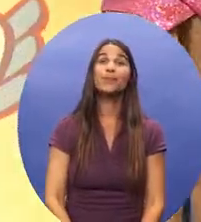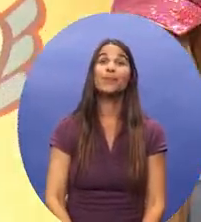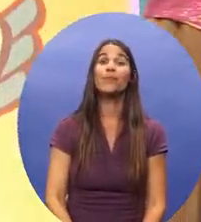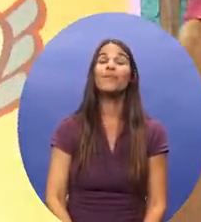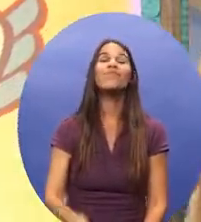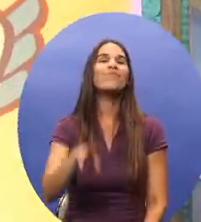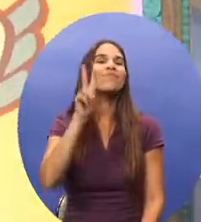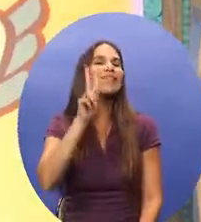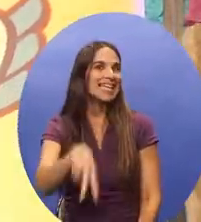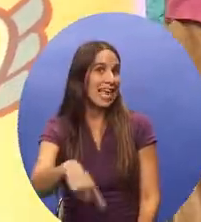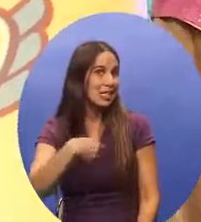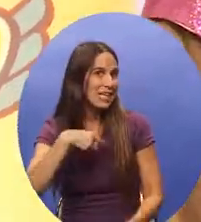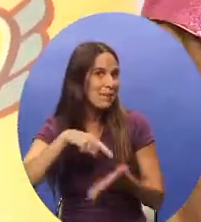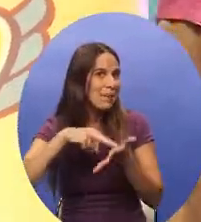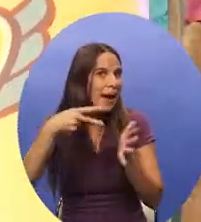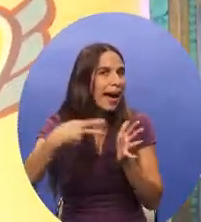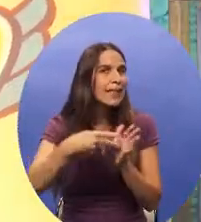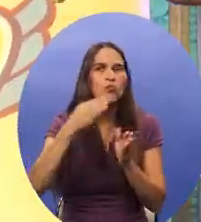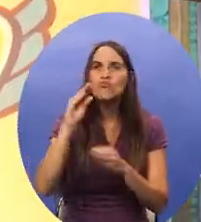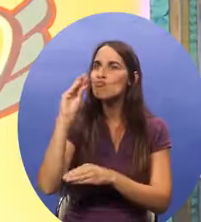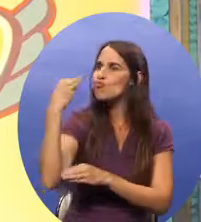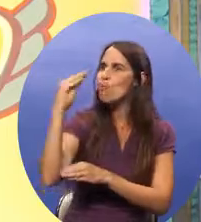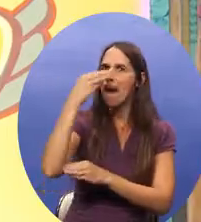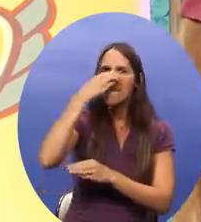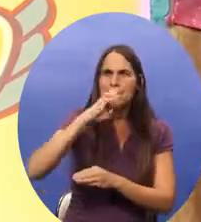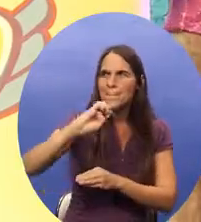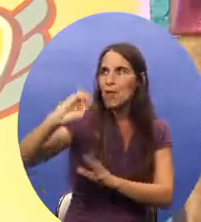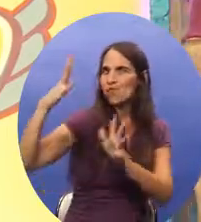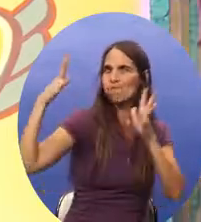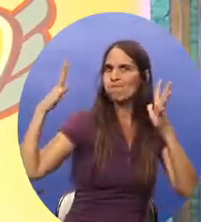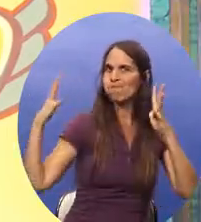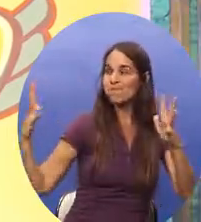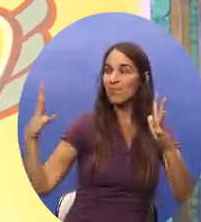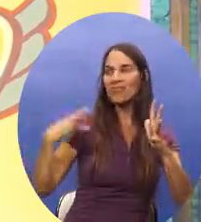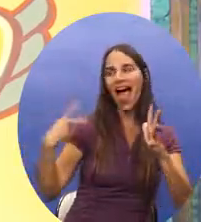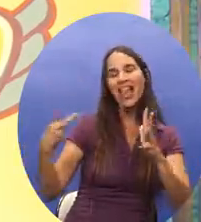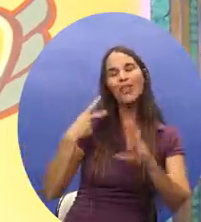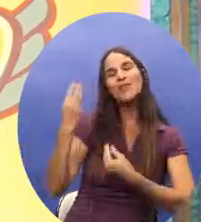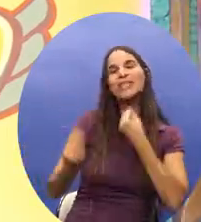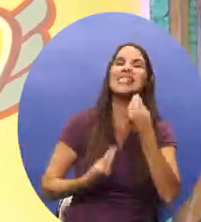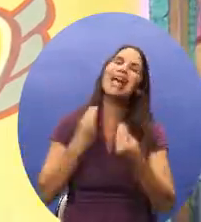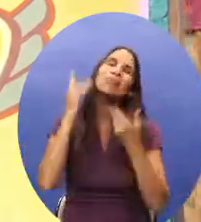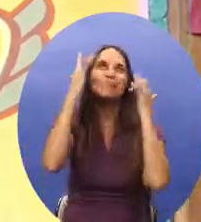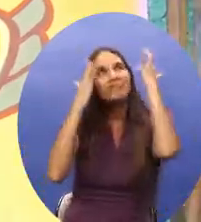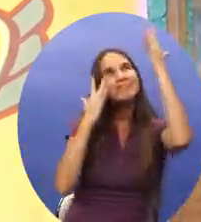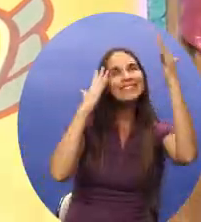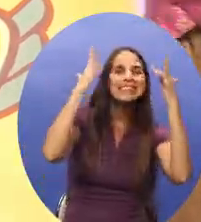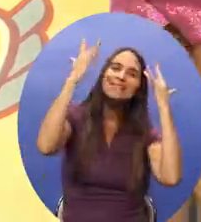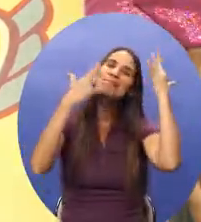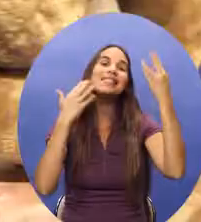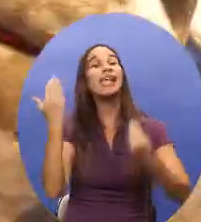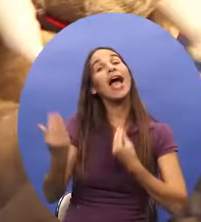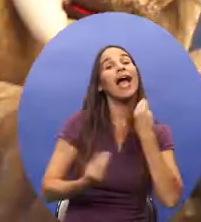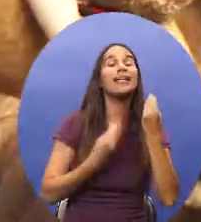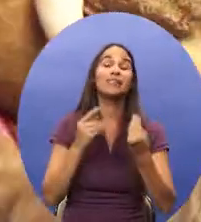יש לי בחדר בובה של פיל ענק, אנחנו משחקים בדמיון כזה משחק. הוא